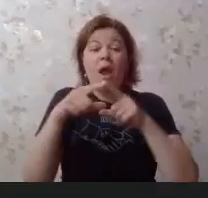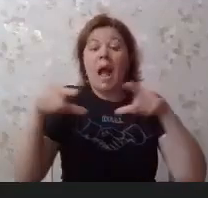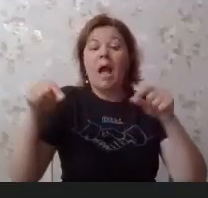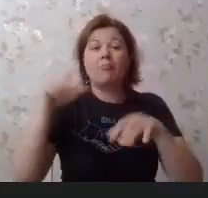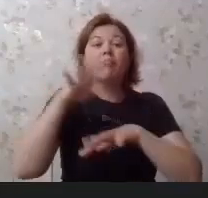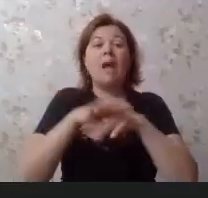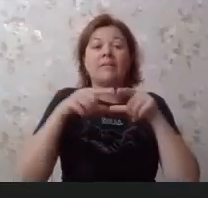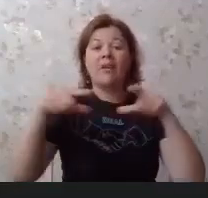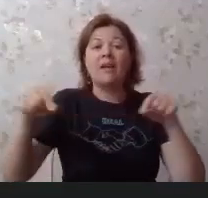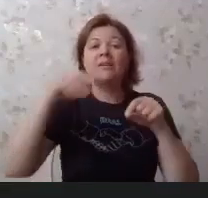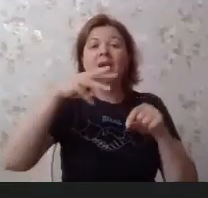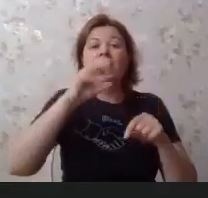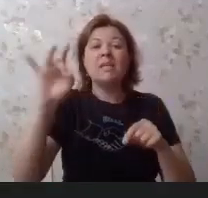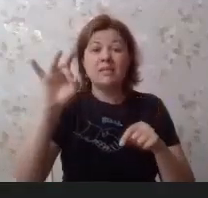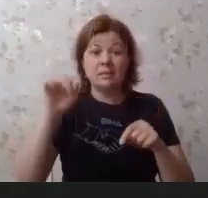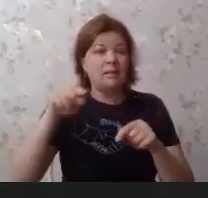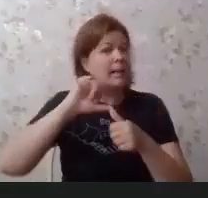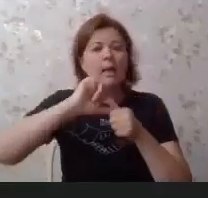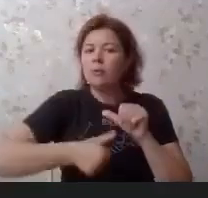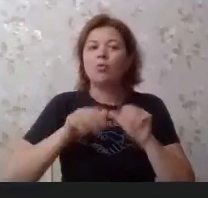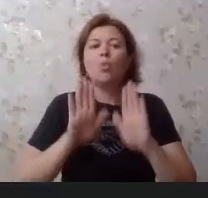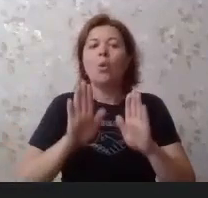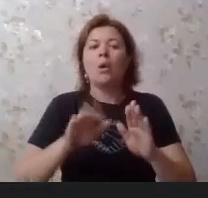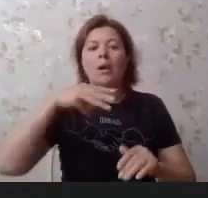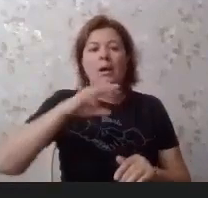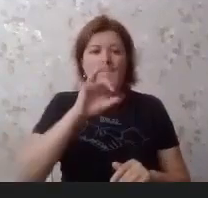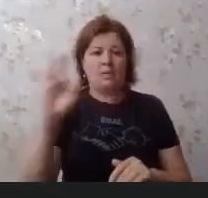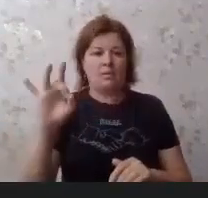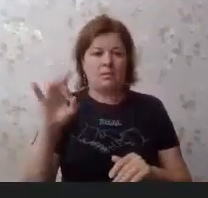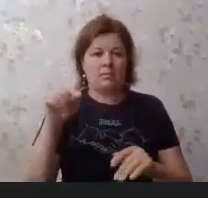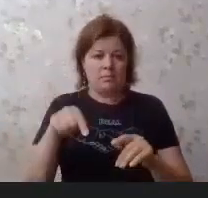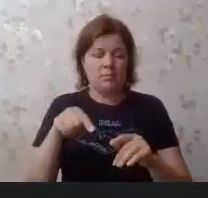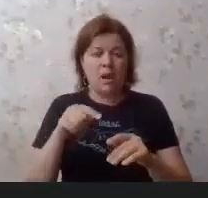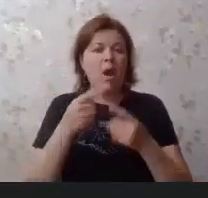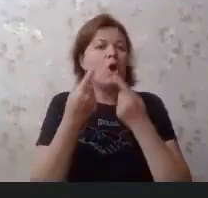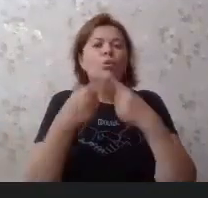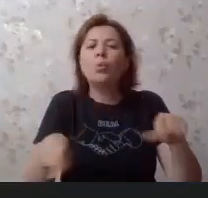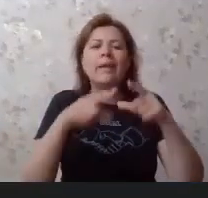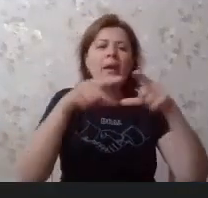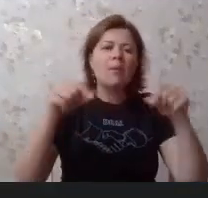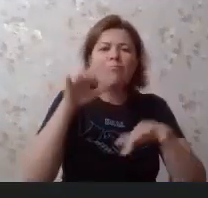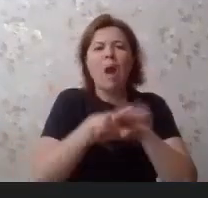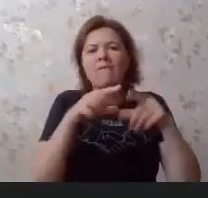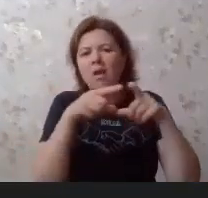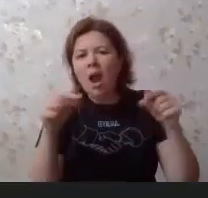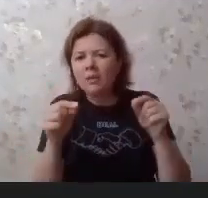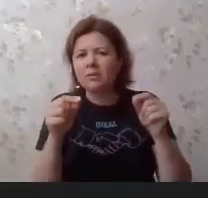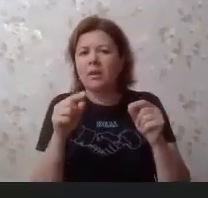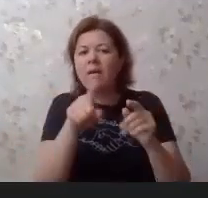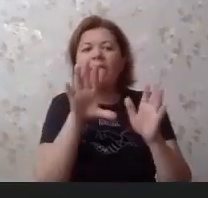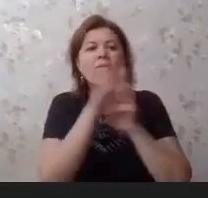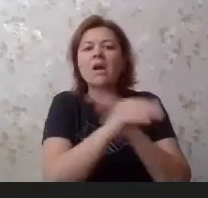МИР и именно МИР, потому что другие карты других систем а, к сожалению, в этой системе не